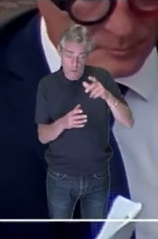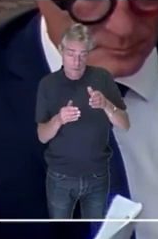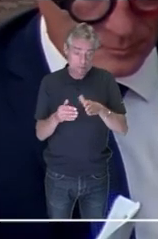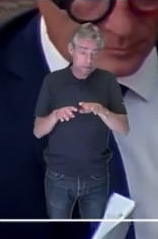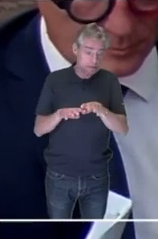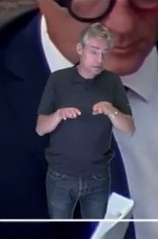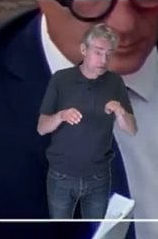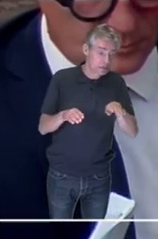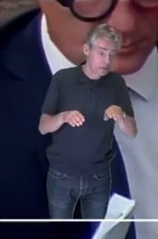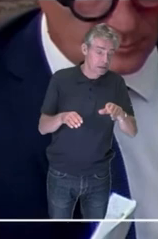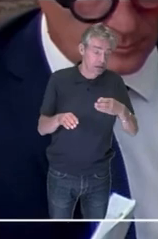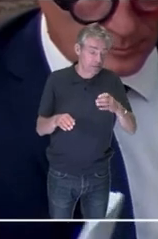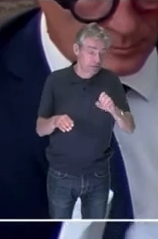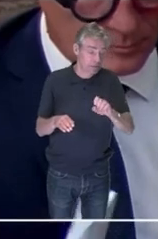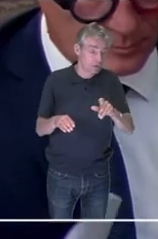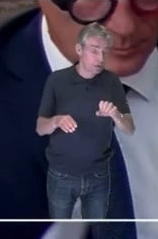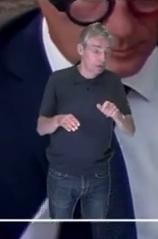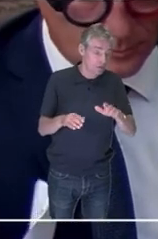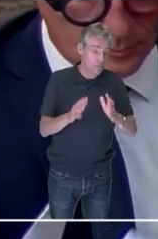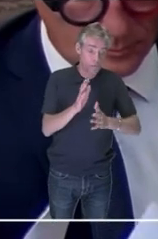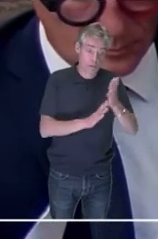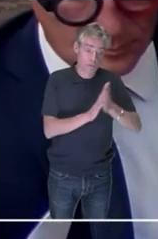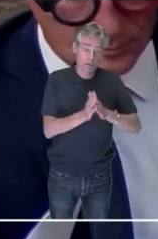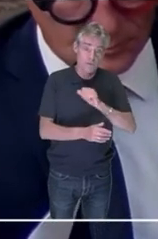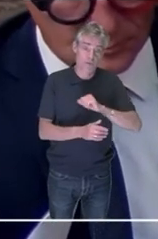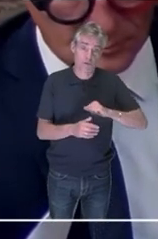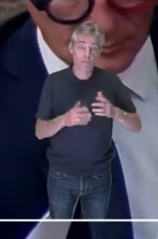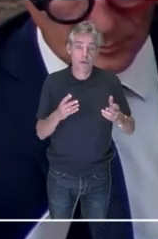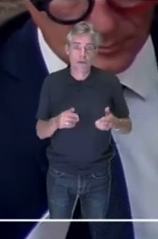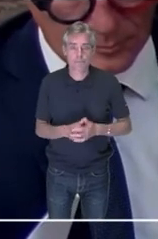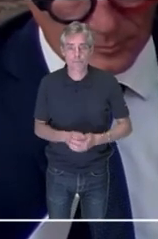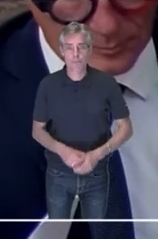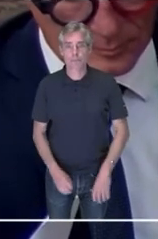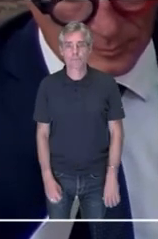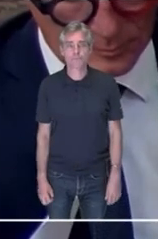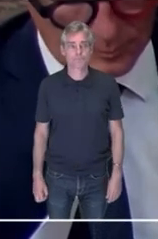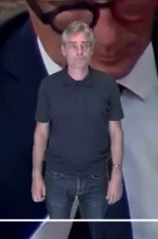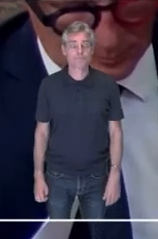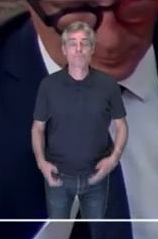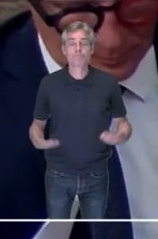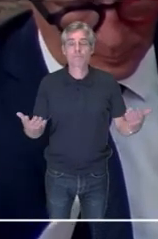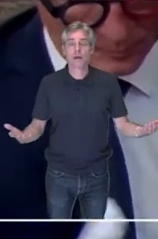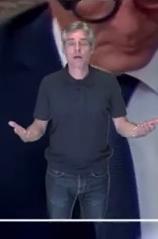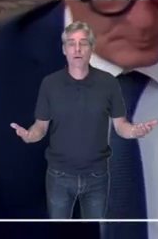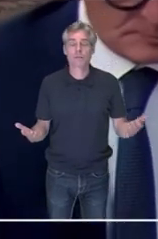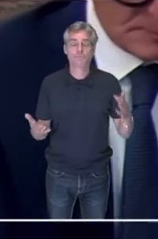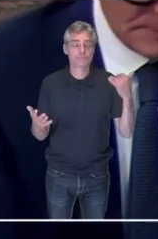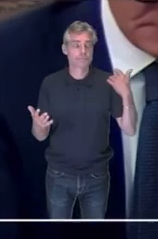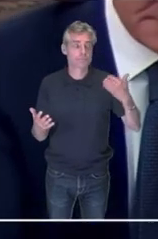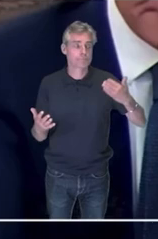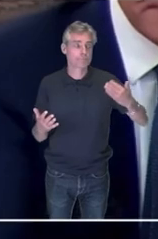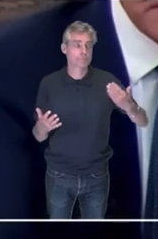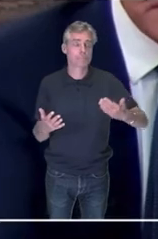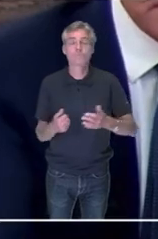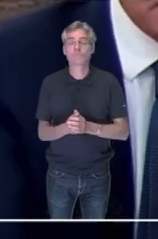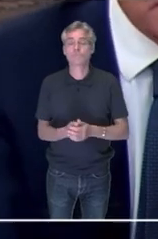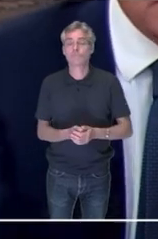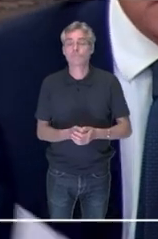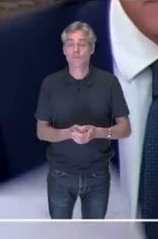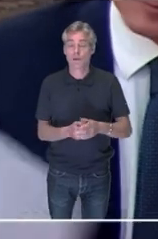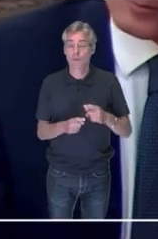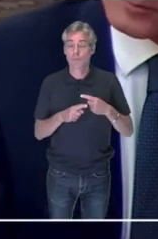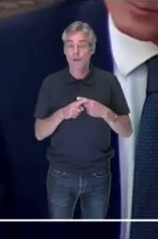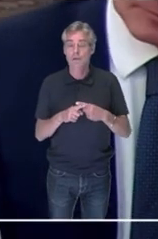à la Médoquine, ça a également brûlé, très proche de du Tauzin. Alors, une fois qu'on a dit ça et qu'on le